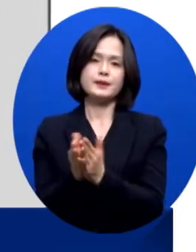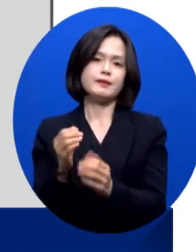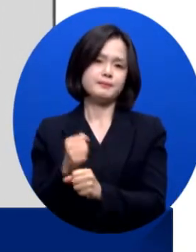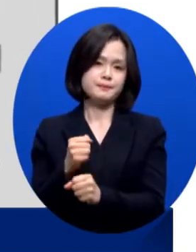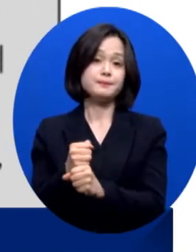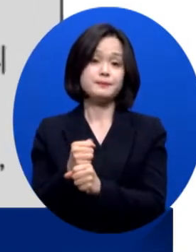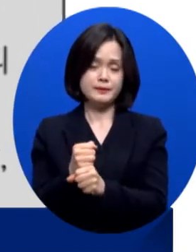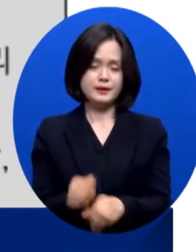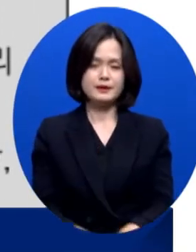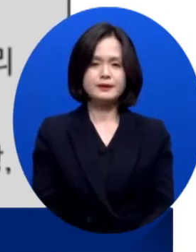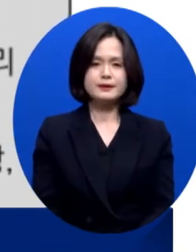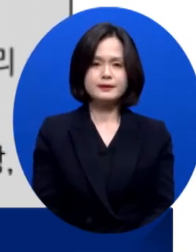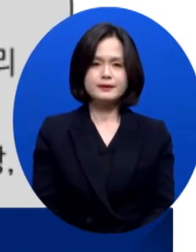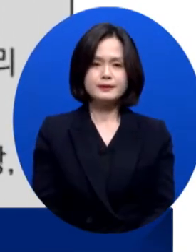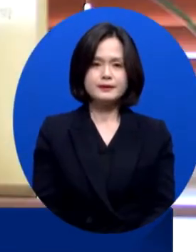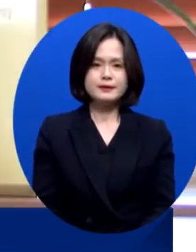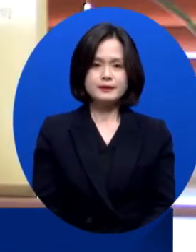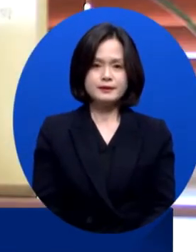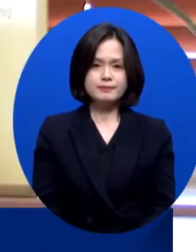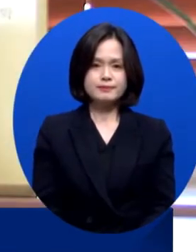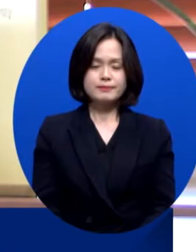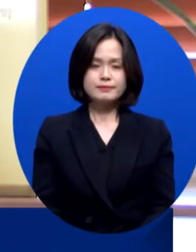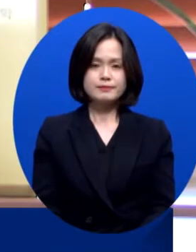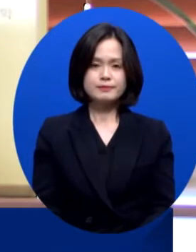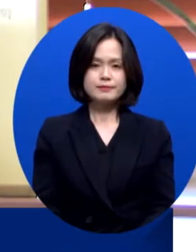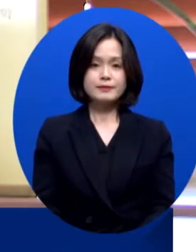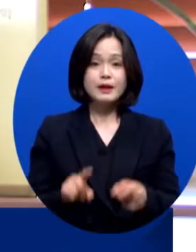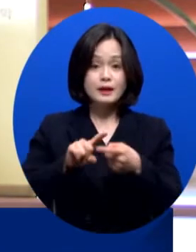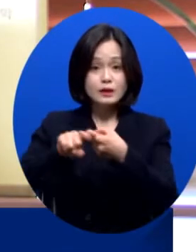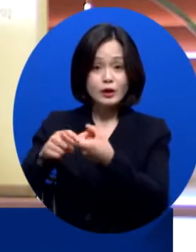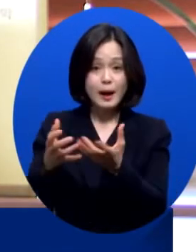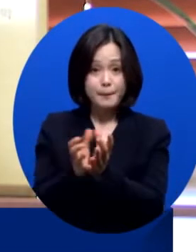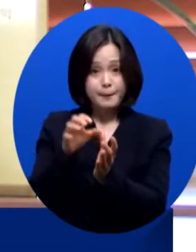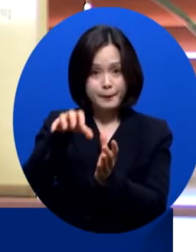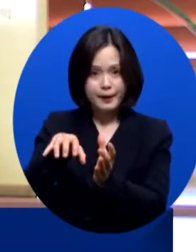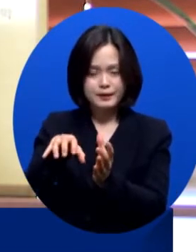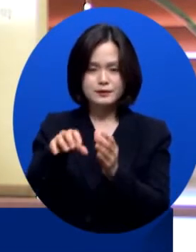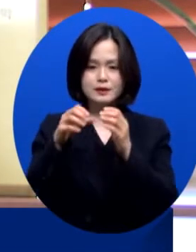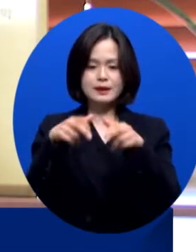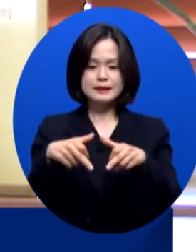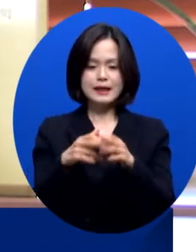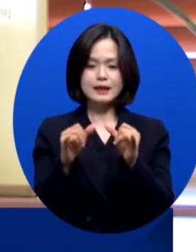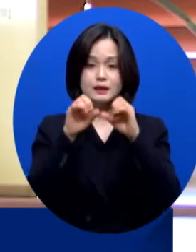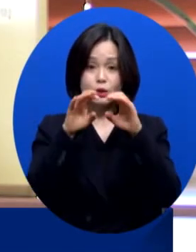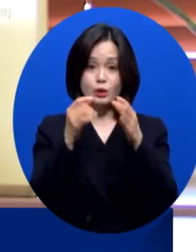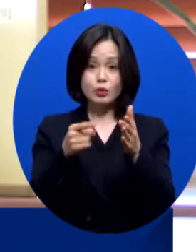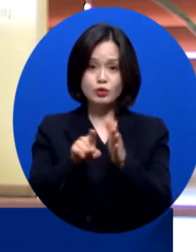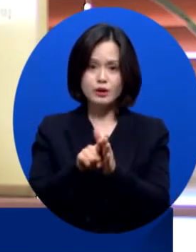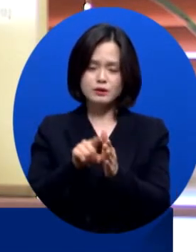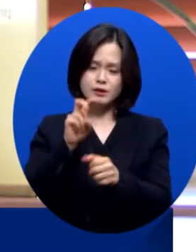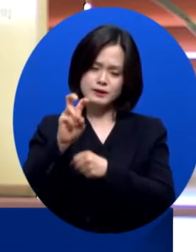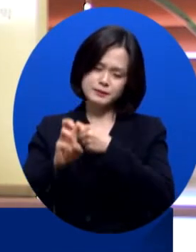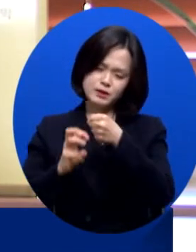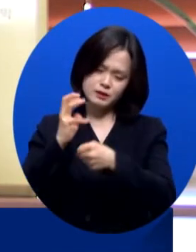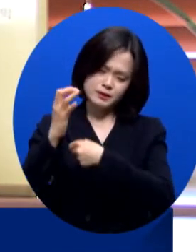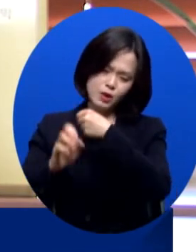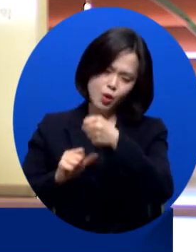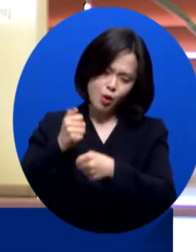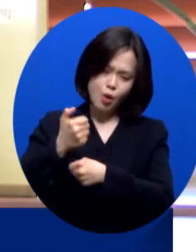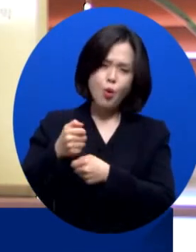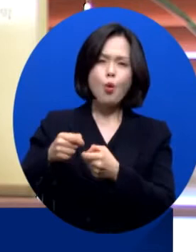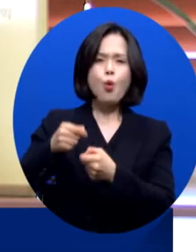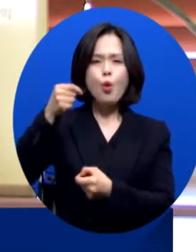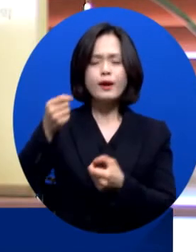목사님들은 미라 에서 수십 년씩 장애를 해서 일을 해왔던 그런 전문가 드립니다 여러